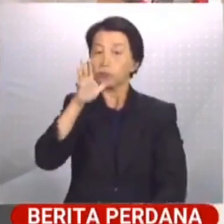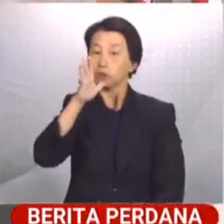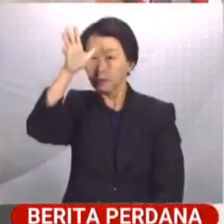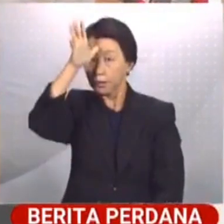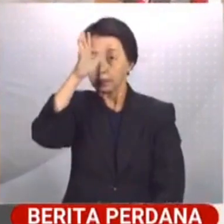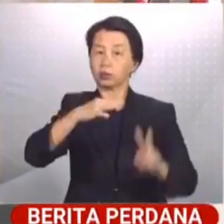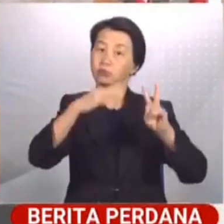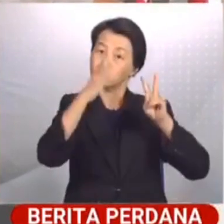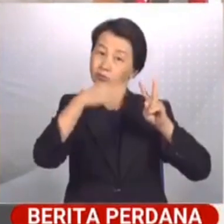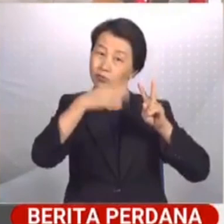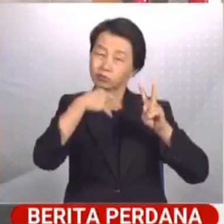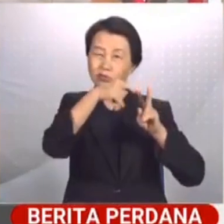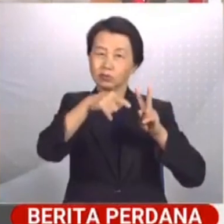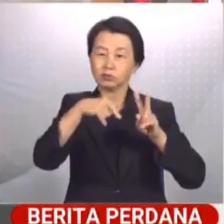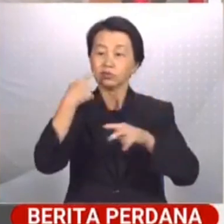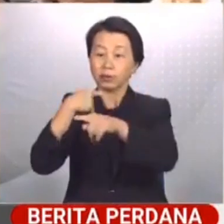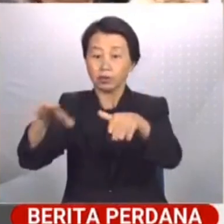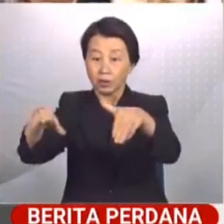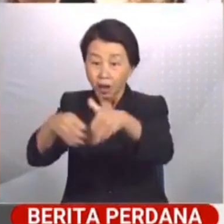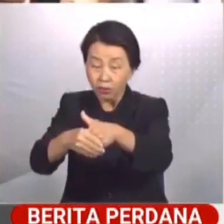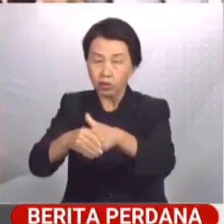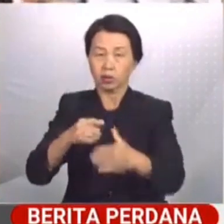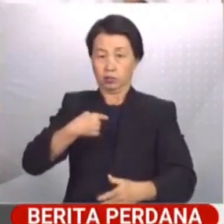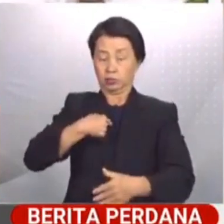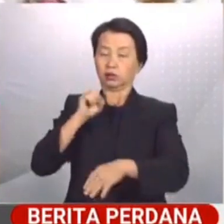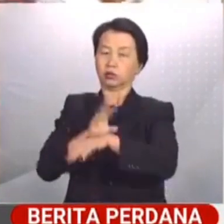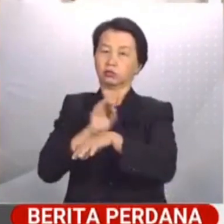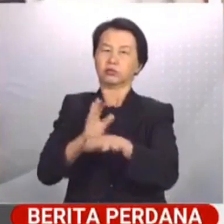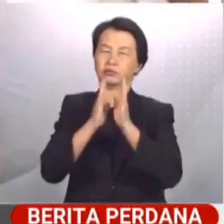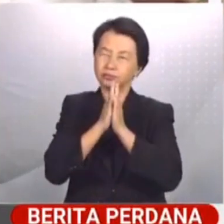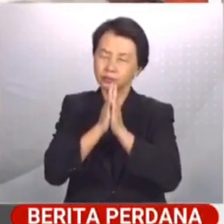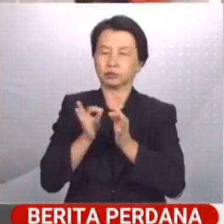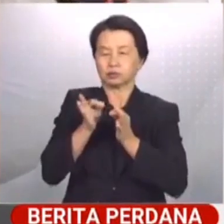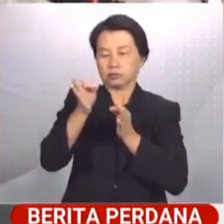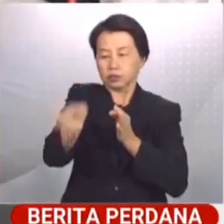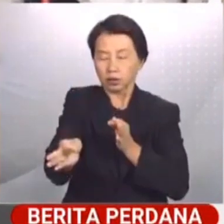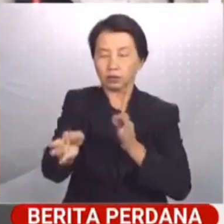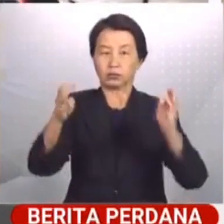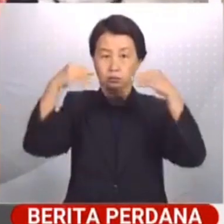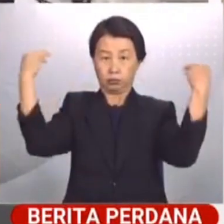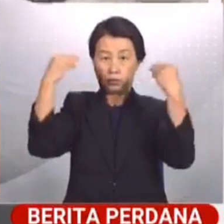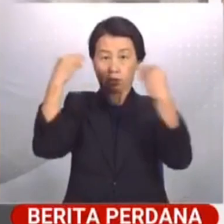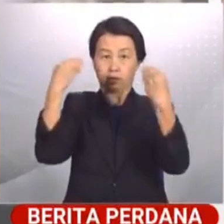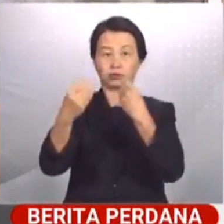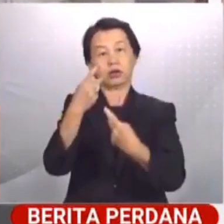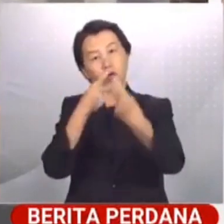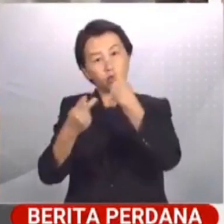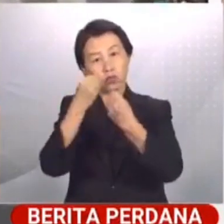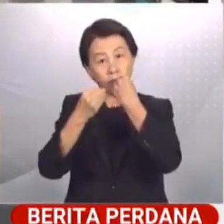pengantin saya nasehatkan tangguhkan dulu majelis kenduri